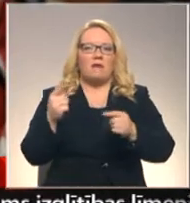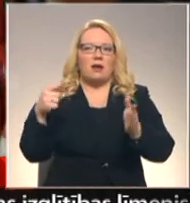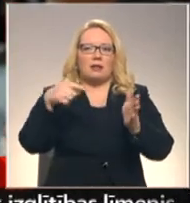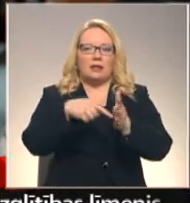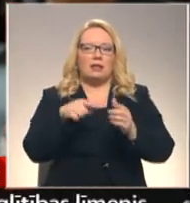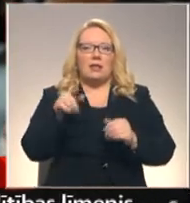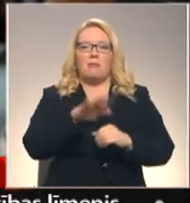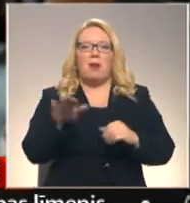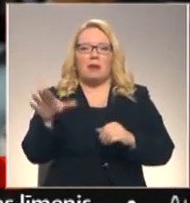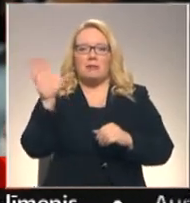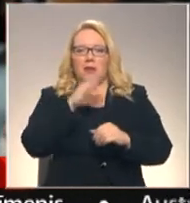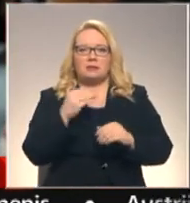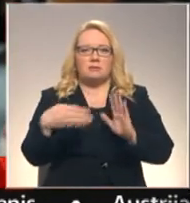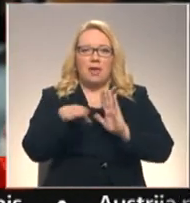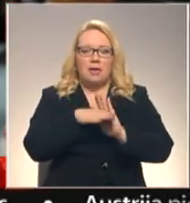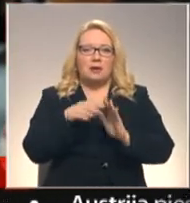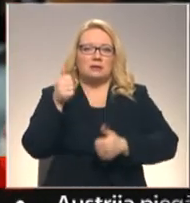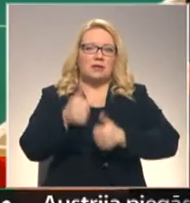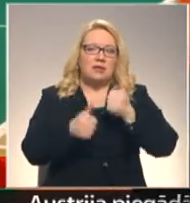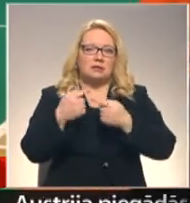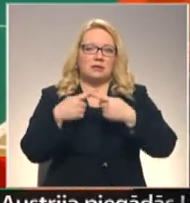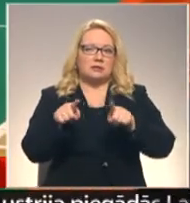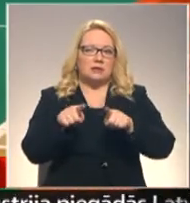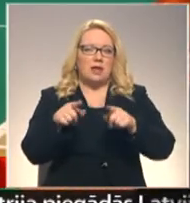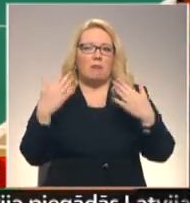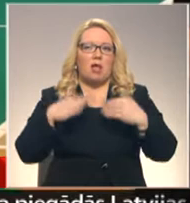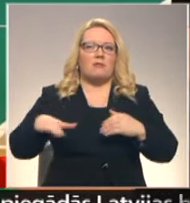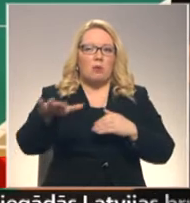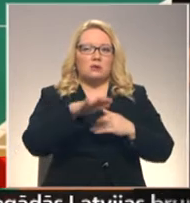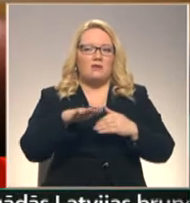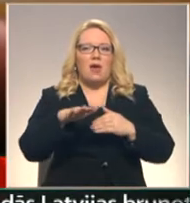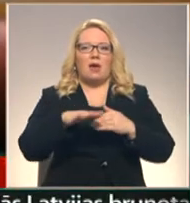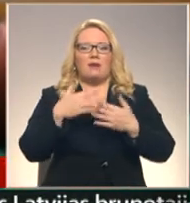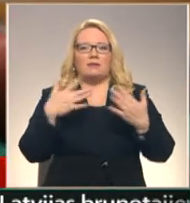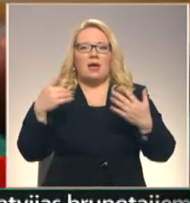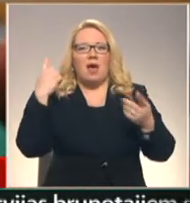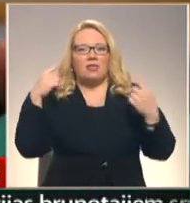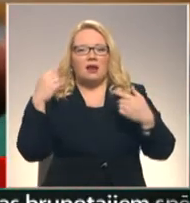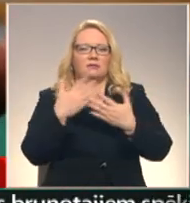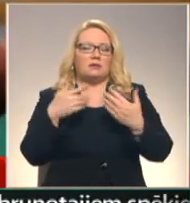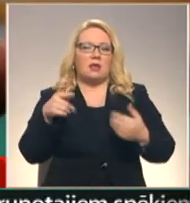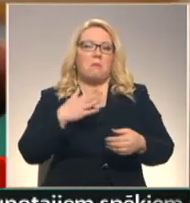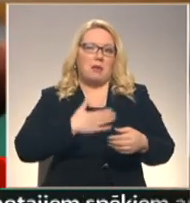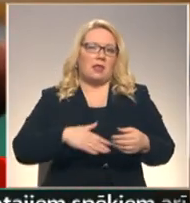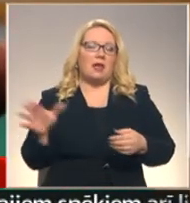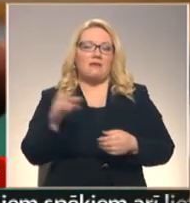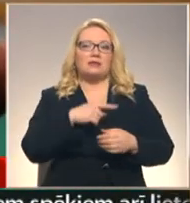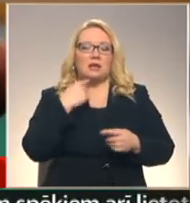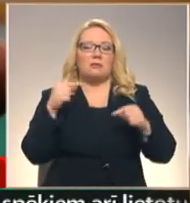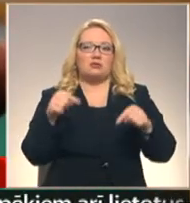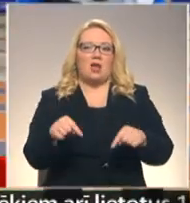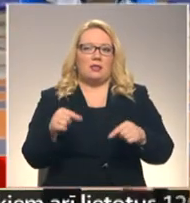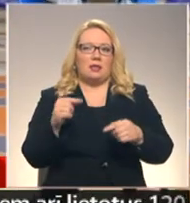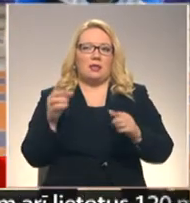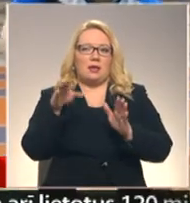iespēja bērniem tikt. Sacensties ar citiem, atmosfēra, atrakcijas visādas. Viņu šeit patīk katrā ziņā, visi grib šeit tikt.